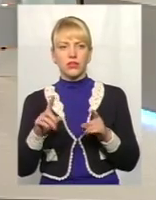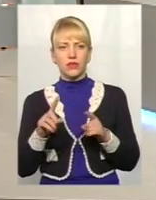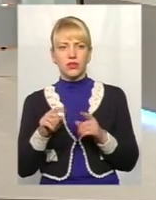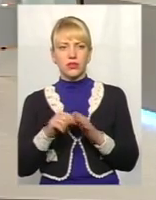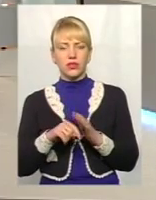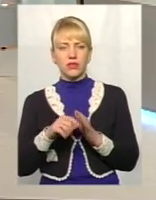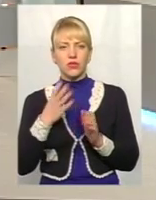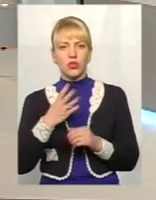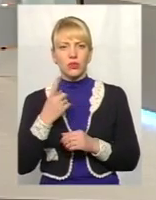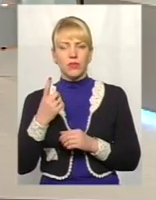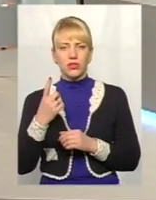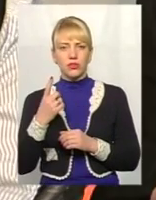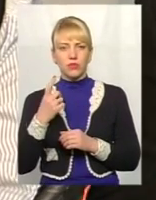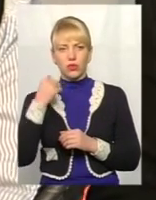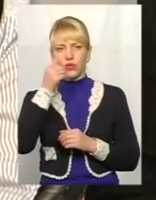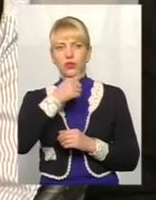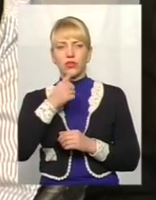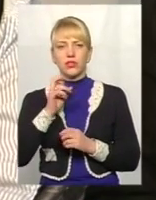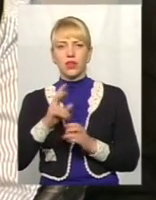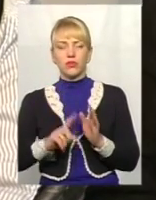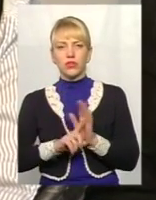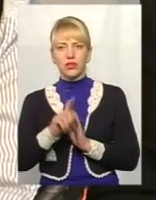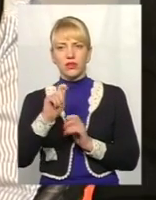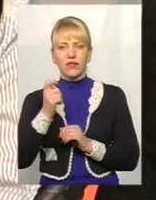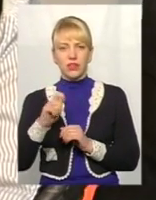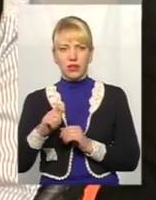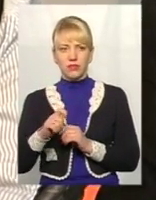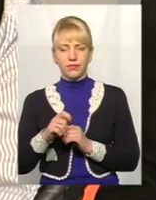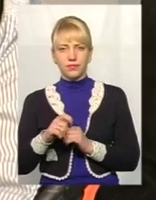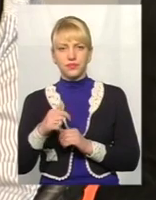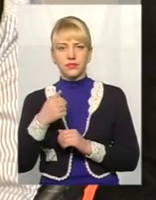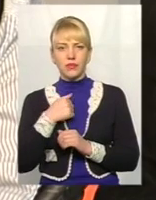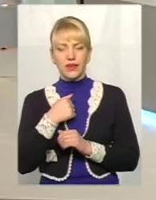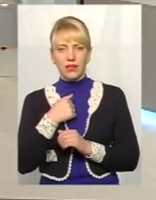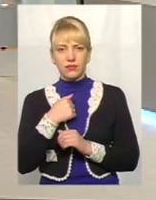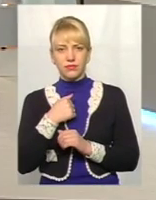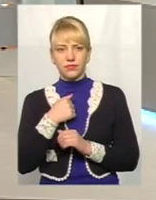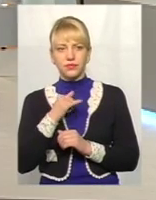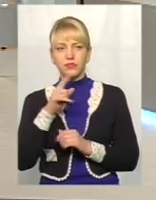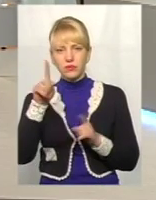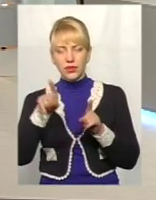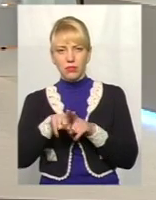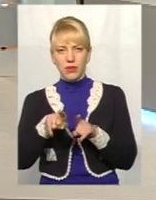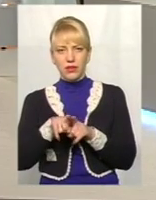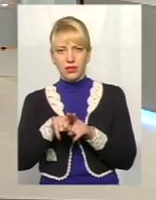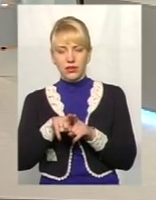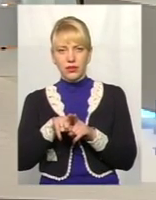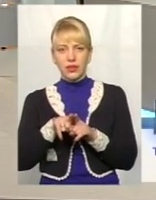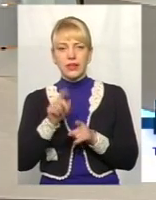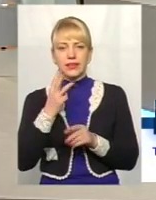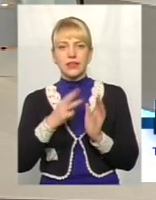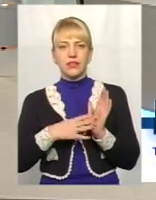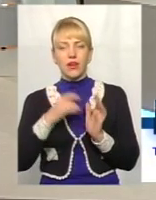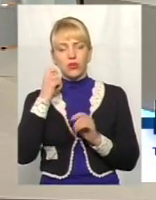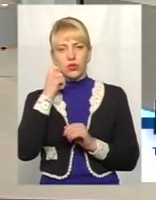Барбалюк. У 41-му році, як почалася війна, мене і брата